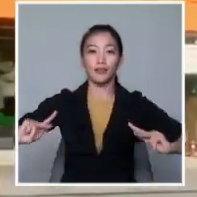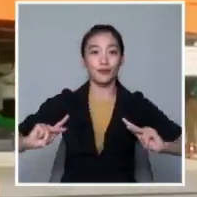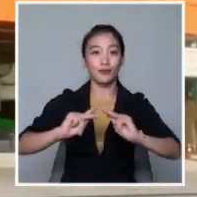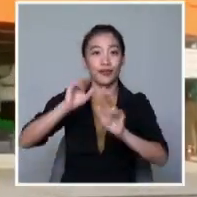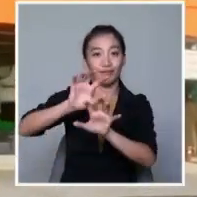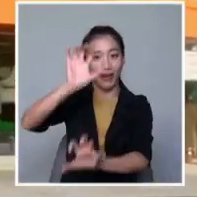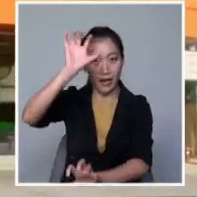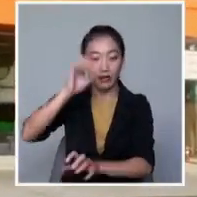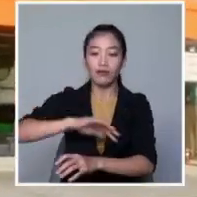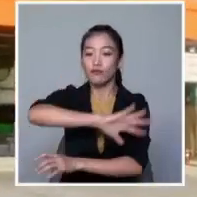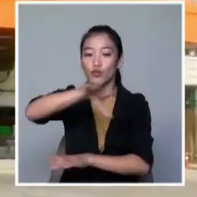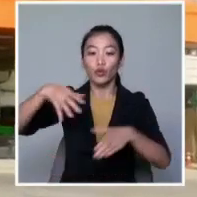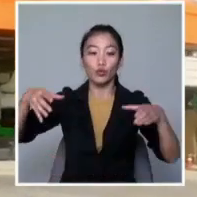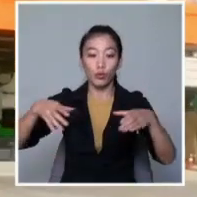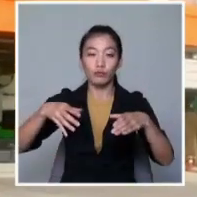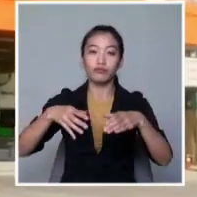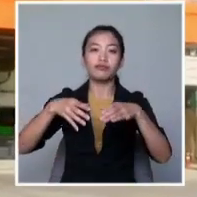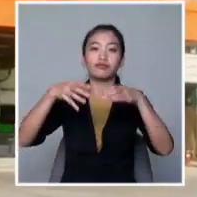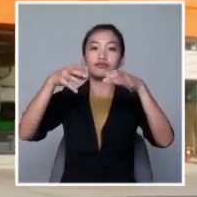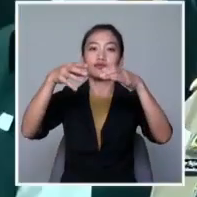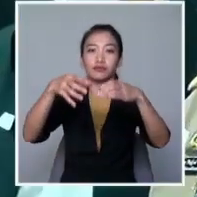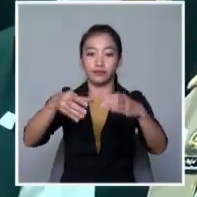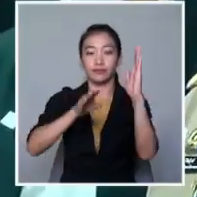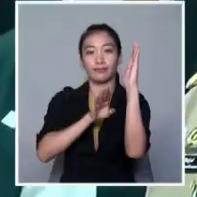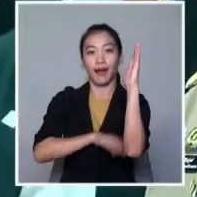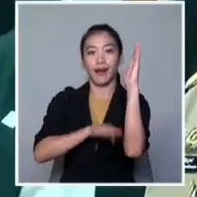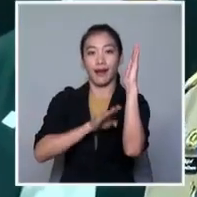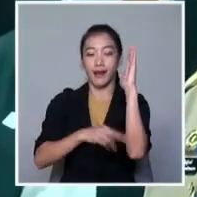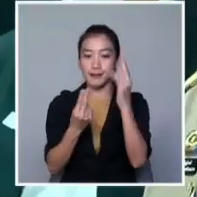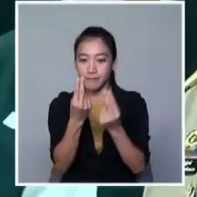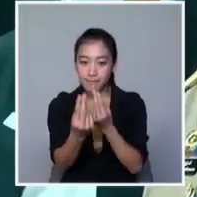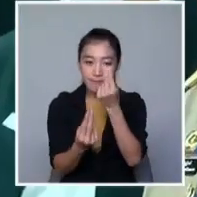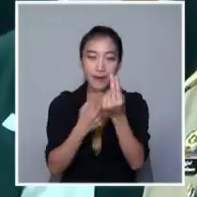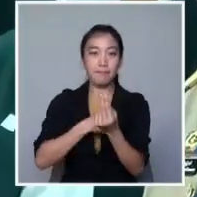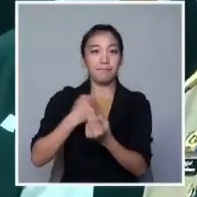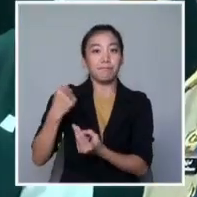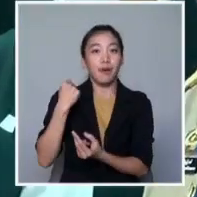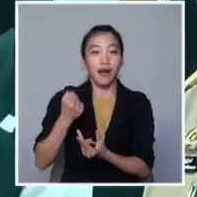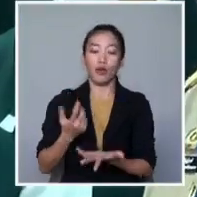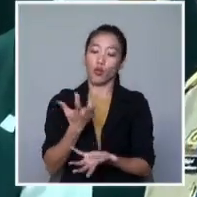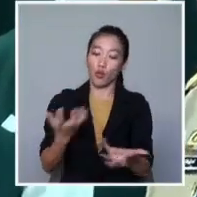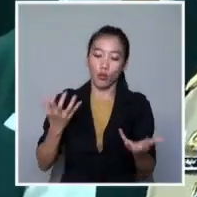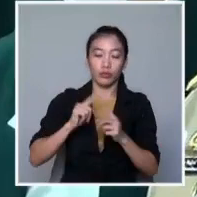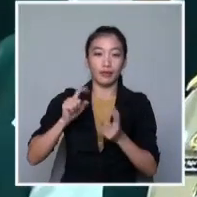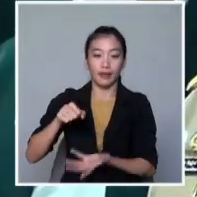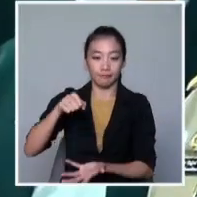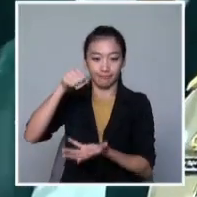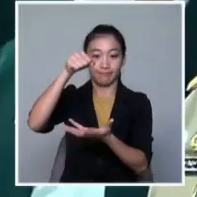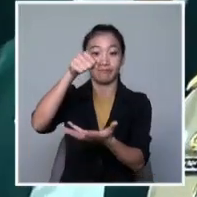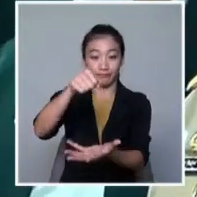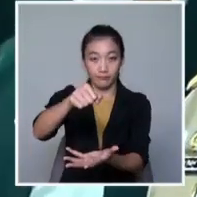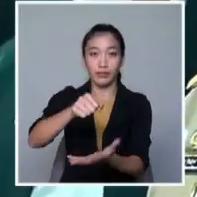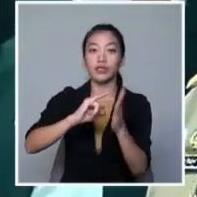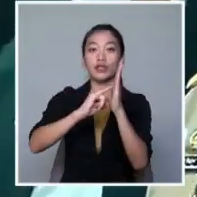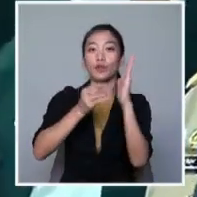ที่ติดตามสถานการณ์อุทกภัยและตรวจเยี่ยมให้กำลังใจพร้อมมอบสิ่งของผู้ประสบอุทกภัยจังหวัดนครศรีธรรมราช